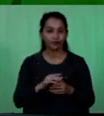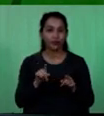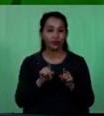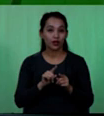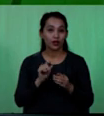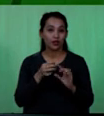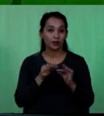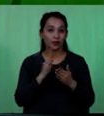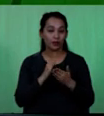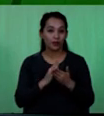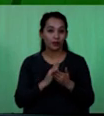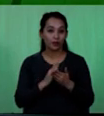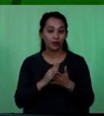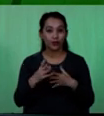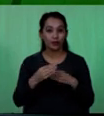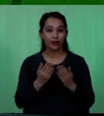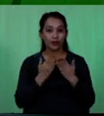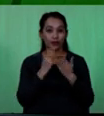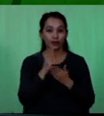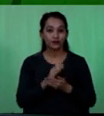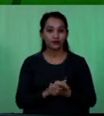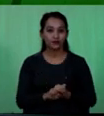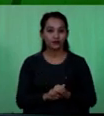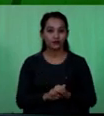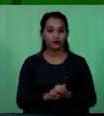kelganman. Keling, hozir sizlarga o'qib bersam.